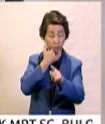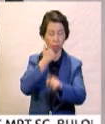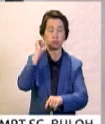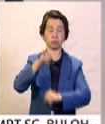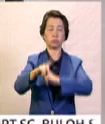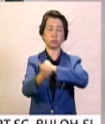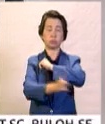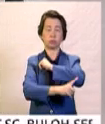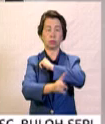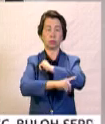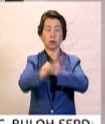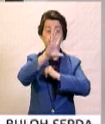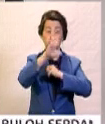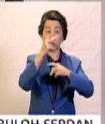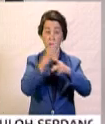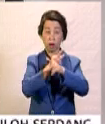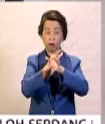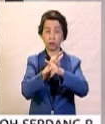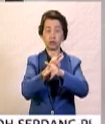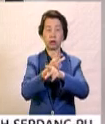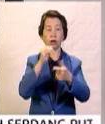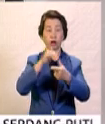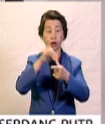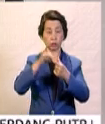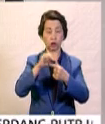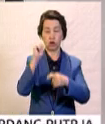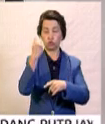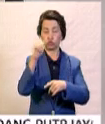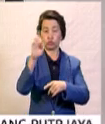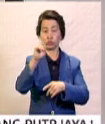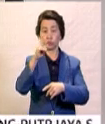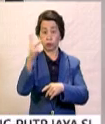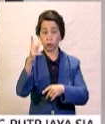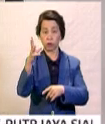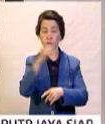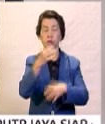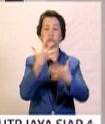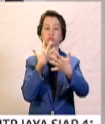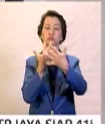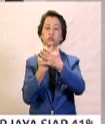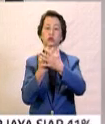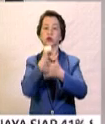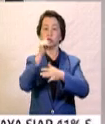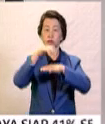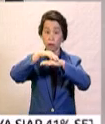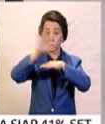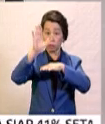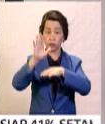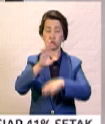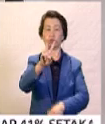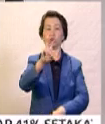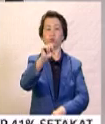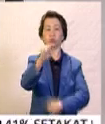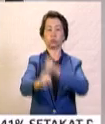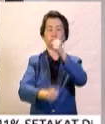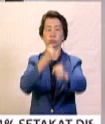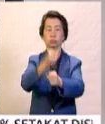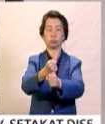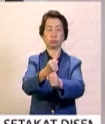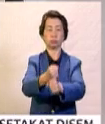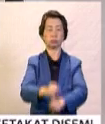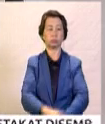boleh didenda 5 kali nilai suapan atau RM10,000 dan penjara tidak melebihi 20 tahun.